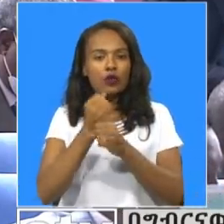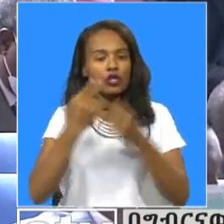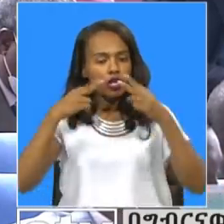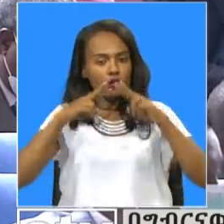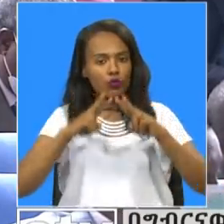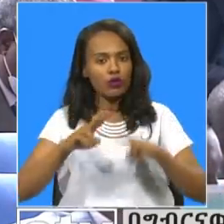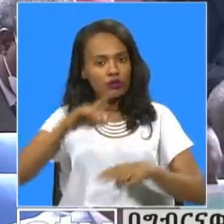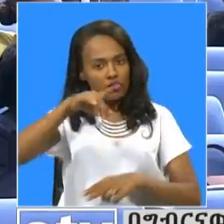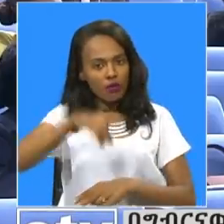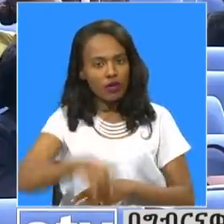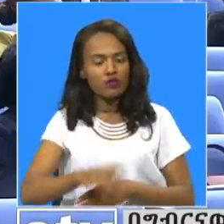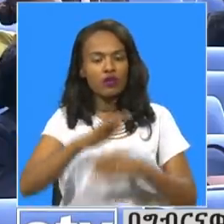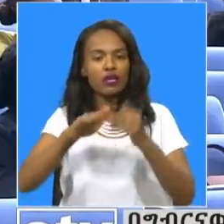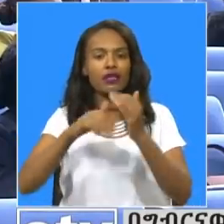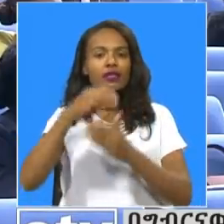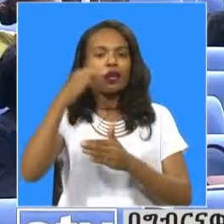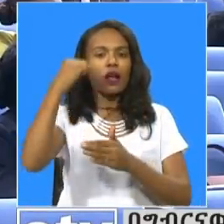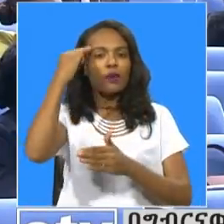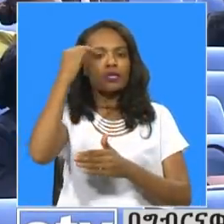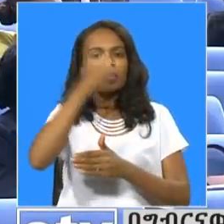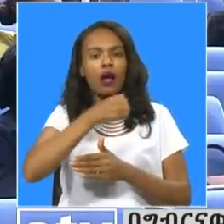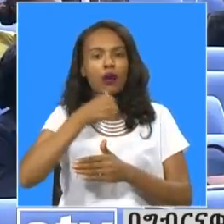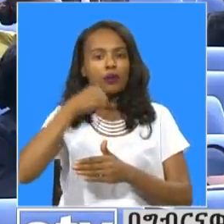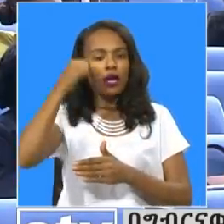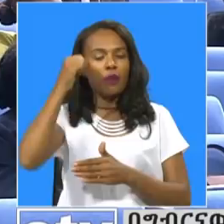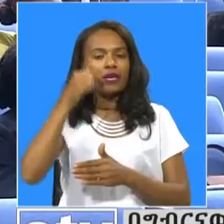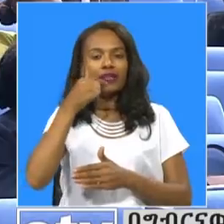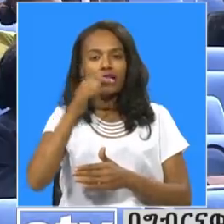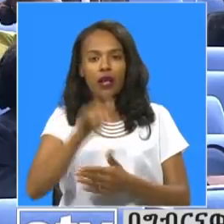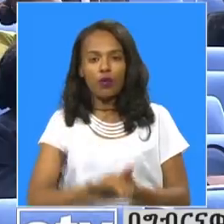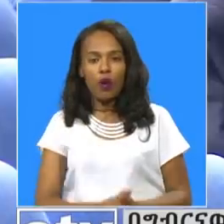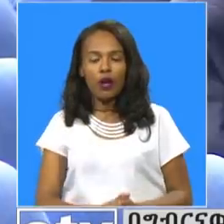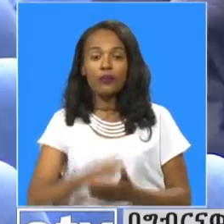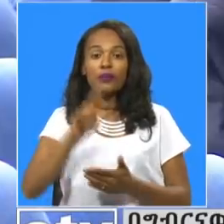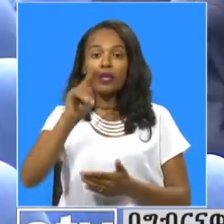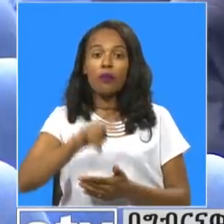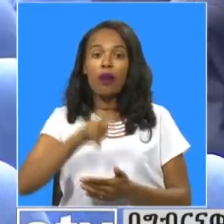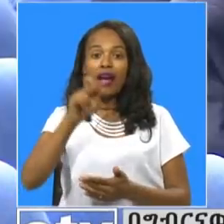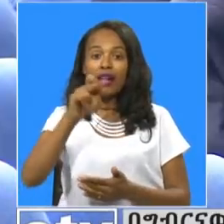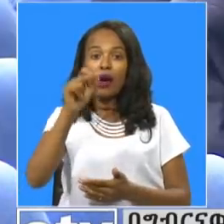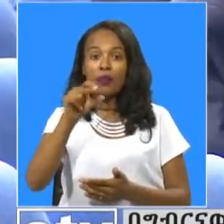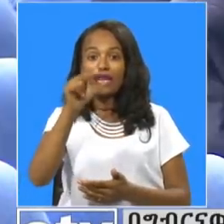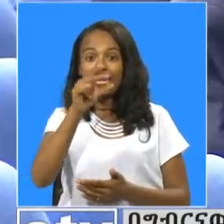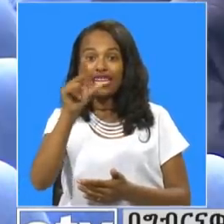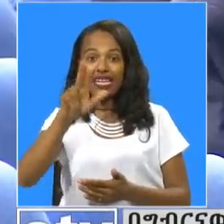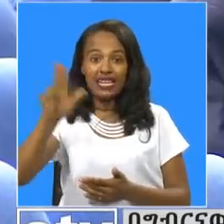ትኩረት እንደሚያስፈልግ ጠቅላይ ሚኒስትር አብይ አህመድ ተናግረዋል። ማዳበሪያን በሚመለከት